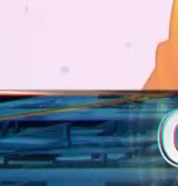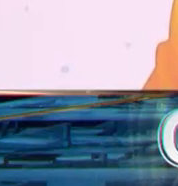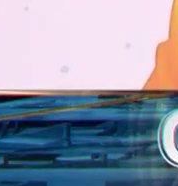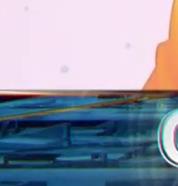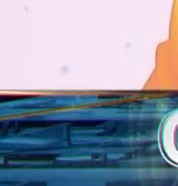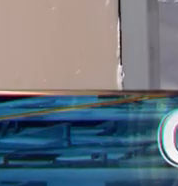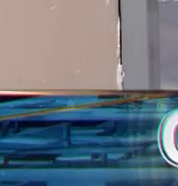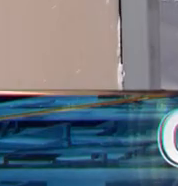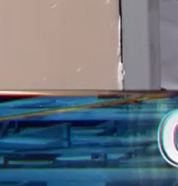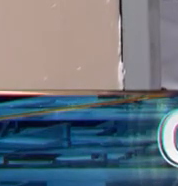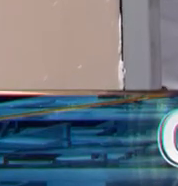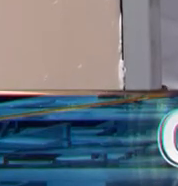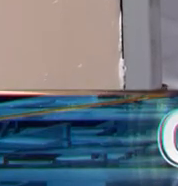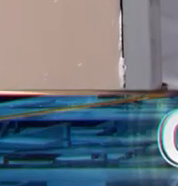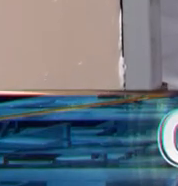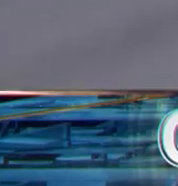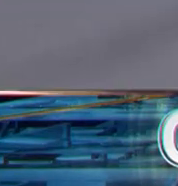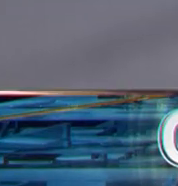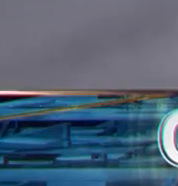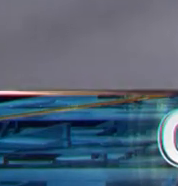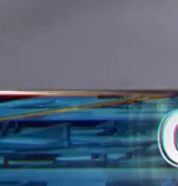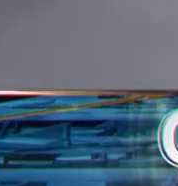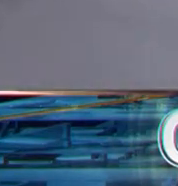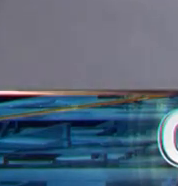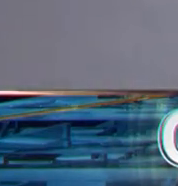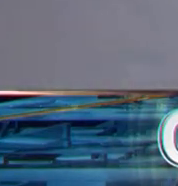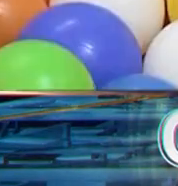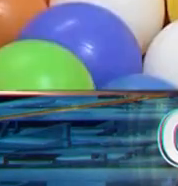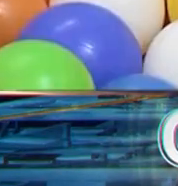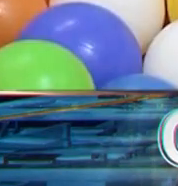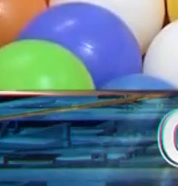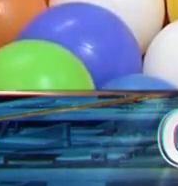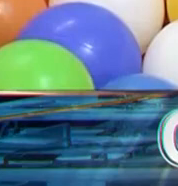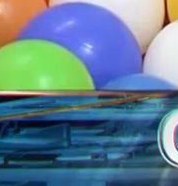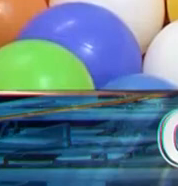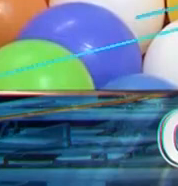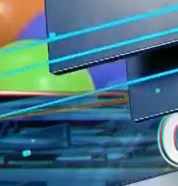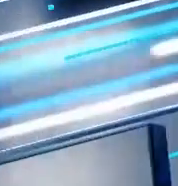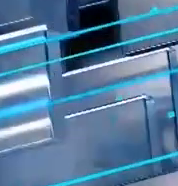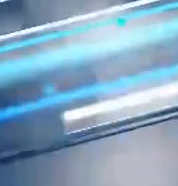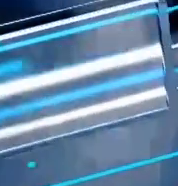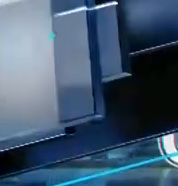Дети дождя. В областном центре открылся кабинет сенсорной интеграции для детей с аутизмом.